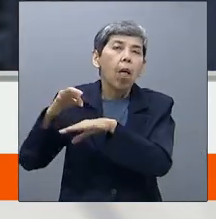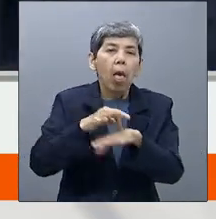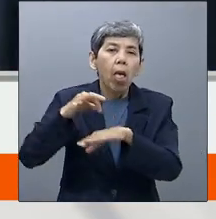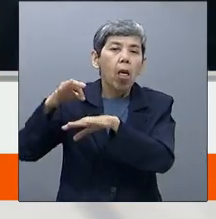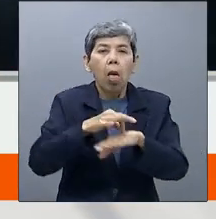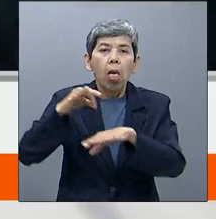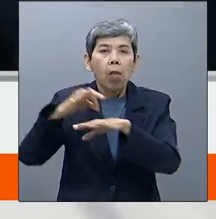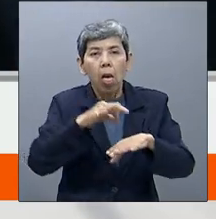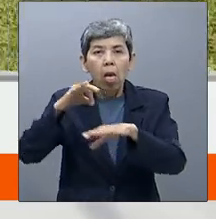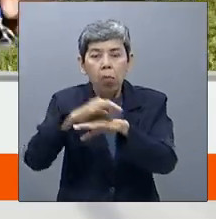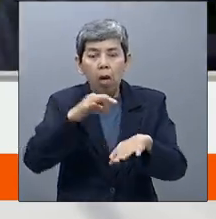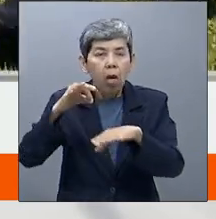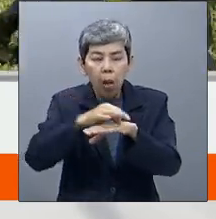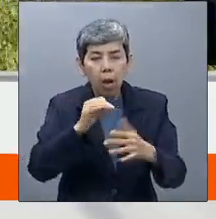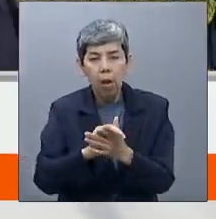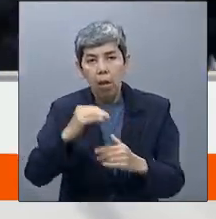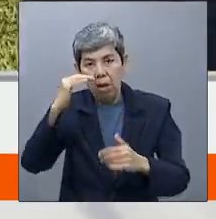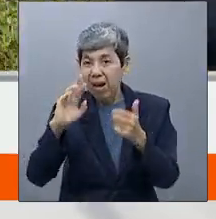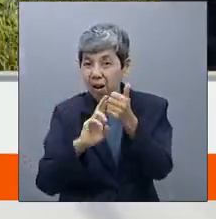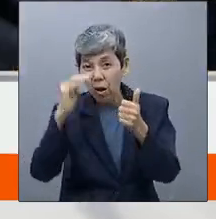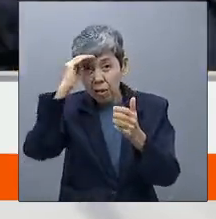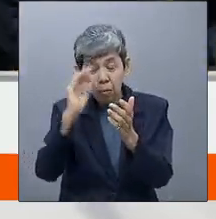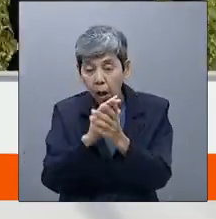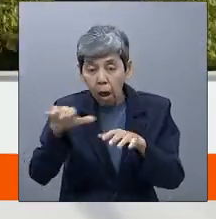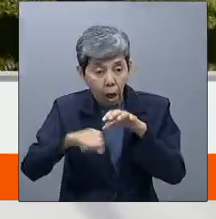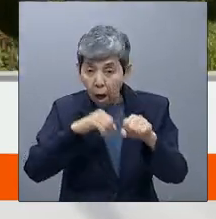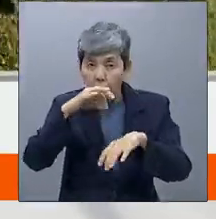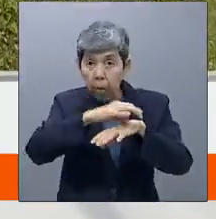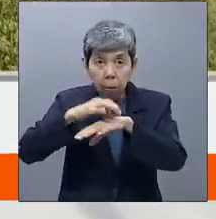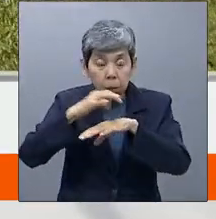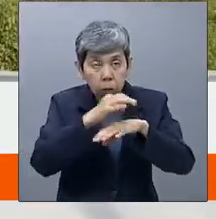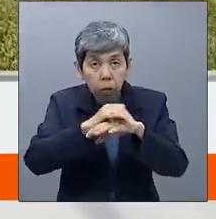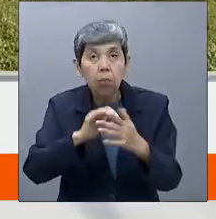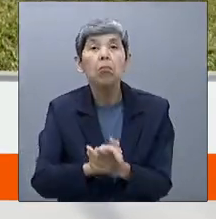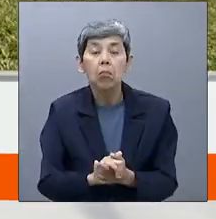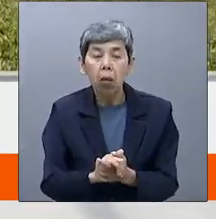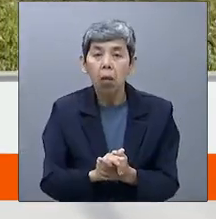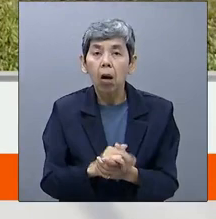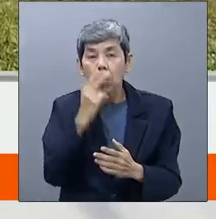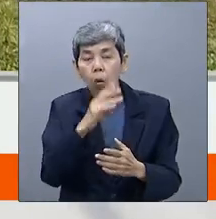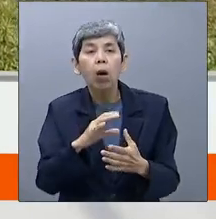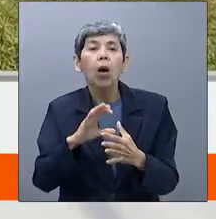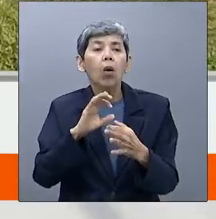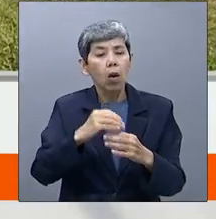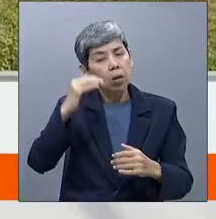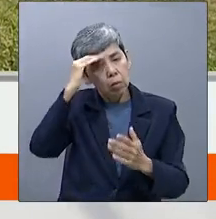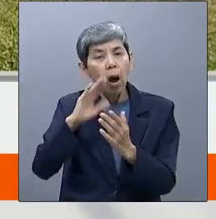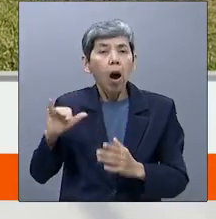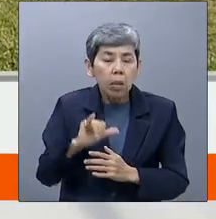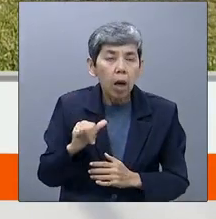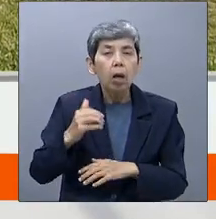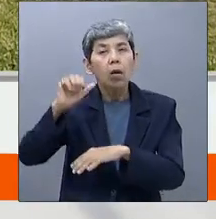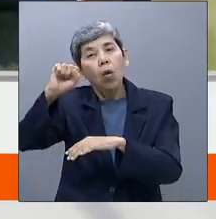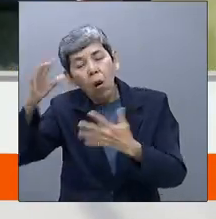พอรับมาได้เอารองผบ.ไปเห็นผบ.เอามาตั้งเยอะเกินของผบ.ด้วยของนักการเมืองด้วยมันก็จะผ่านเป็นทางผบ.